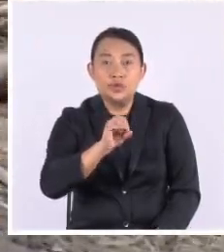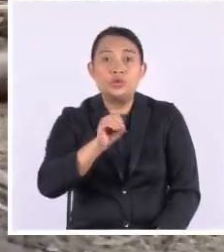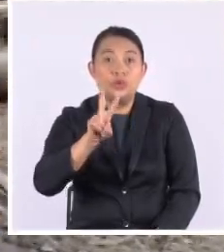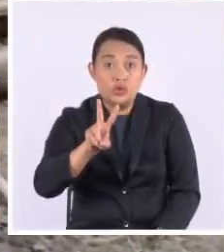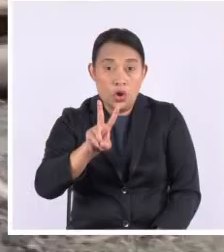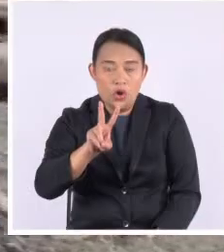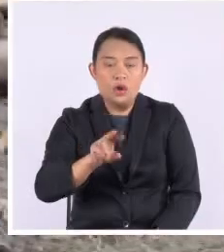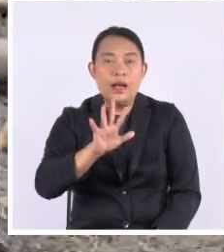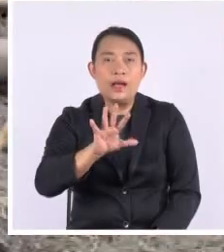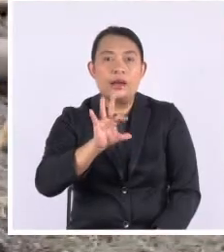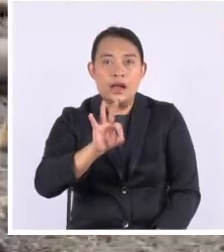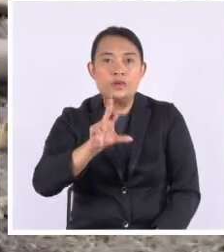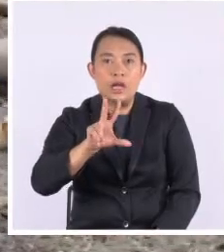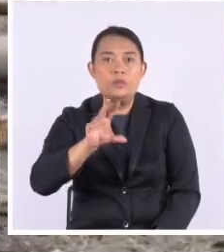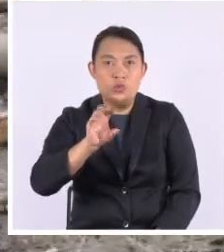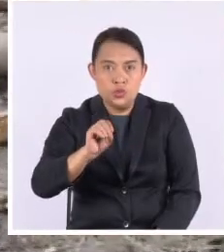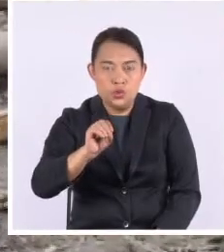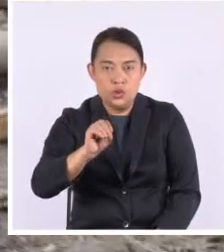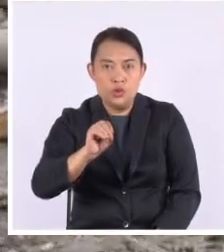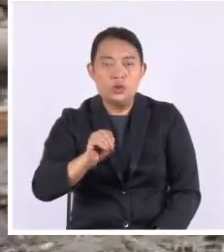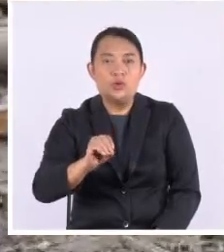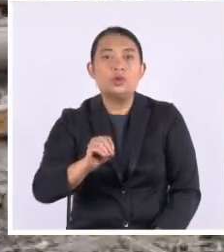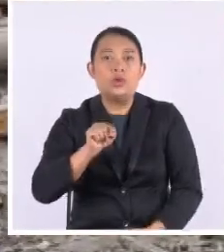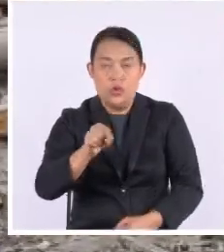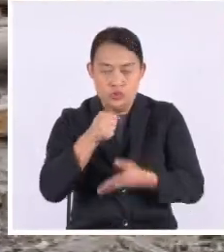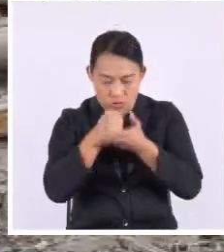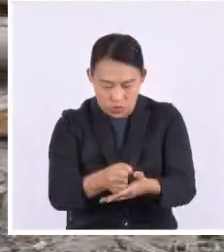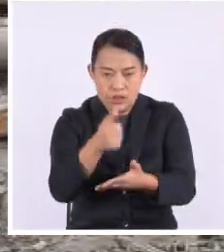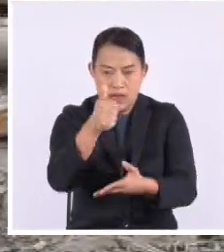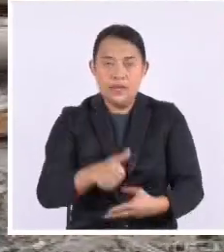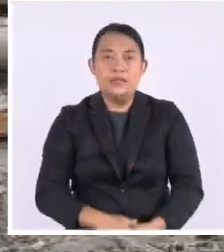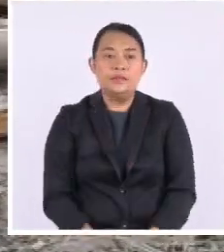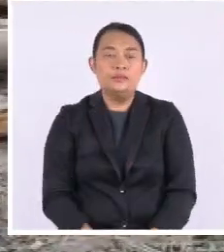087-002-5930ค่ะ ค่ะชีวิตบ้านปลายนะคะต้องมาอยู่อย่างลำบากแบบนี้เนาะ